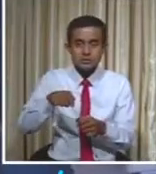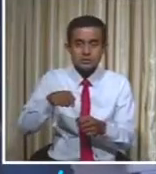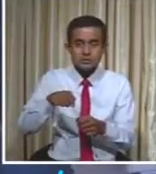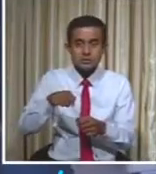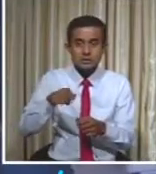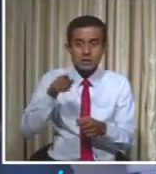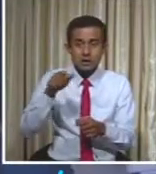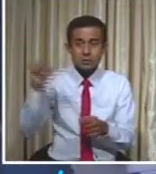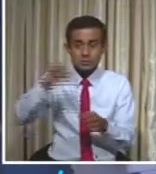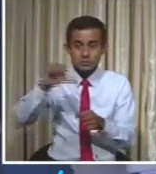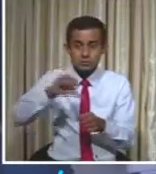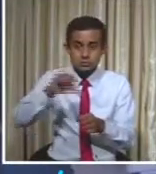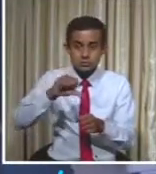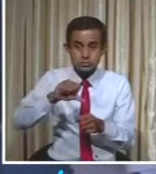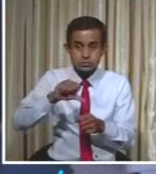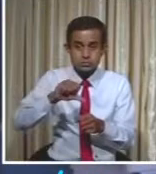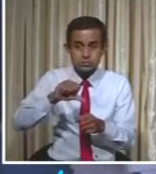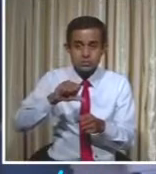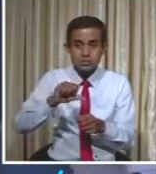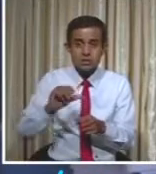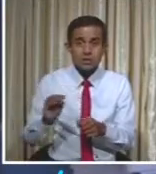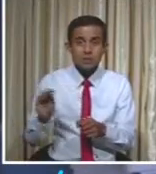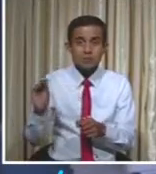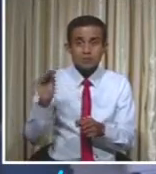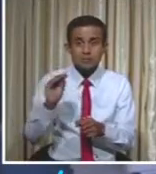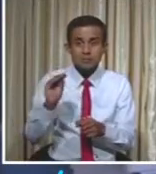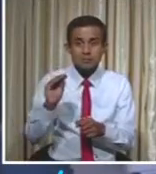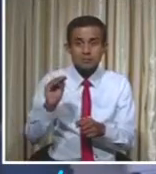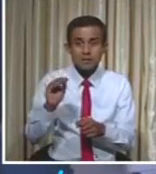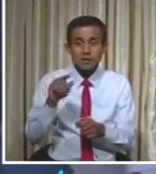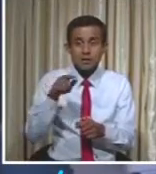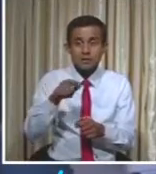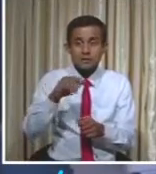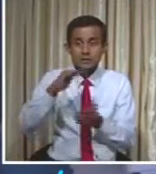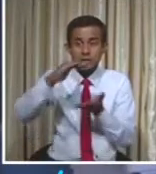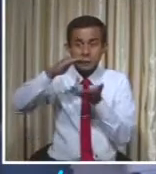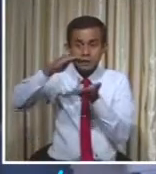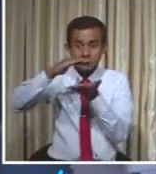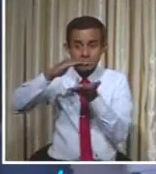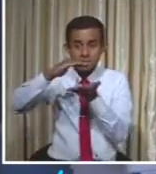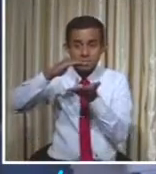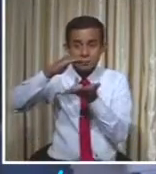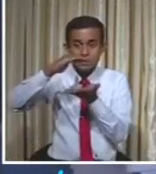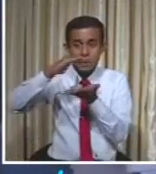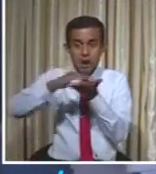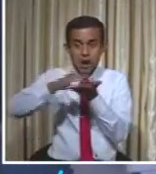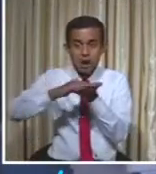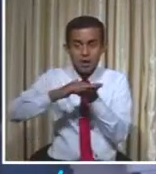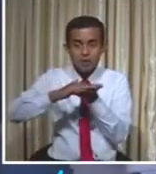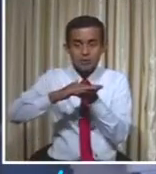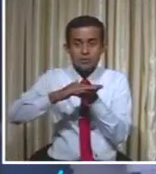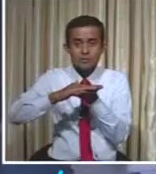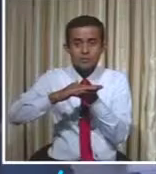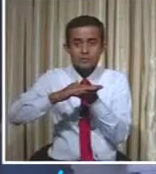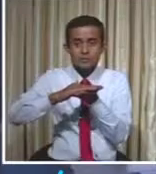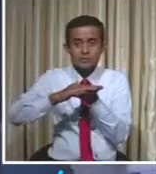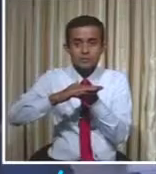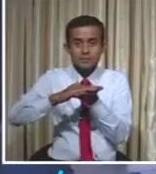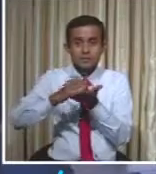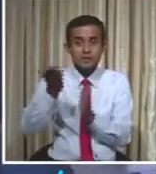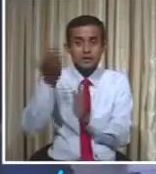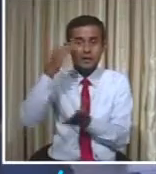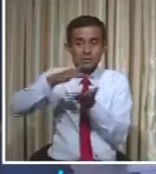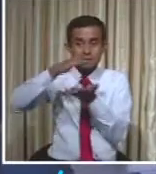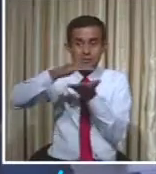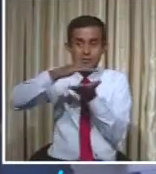අන්න එහෙම පිරෙවන පිරෙවන තත්යක් ආවම අර එතන තිබිච්ච ස්පේස් එක වැඩි වෙයි, ස්පේස් එක අඩු වෙනවා. කලින් ස්පේස්